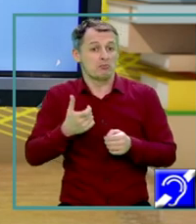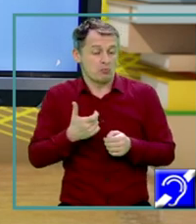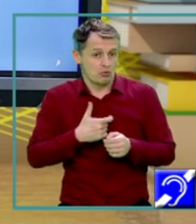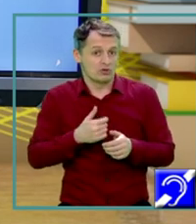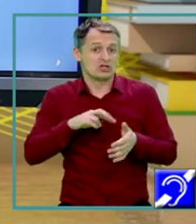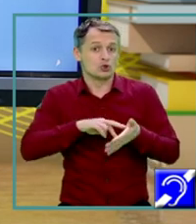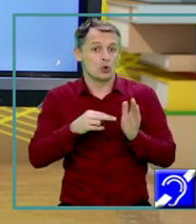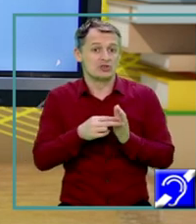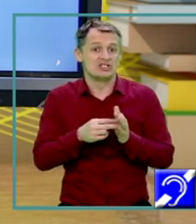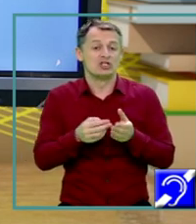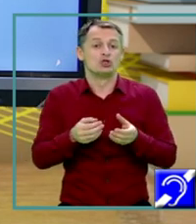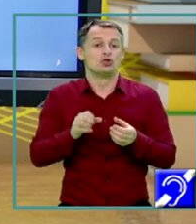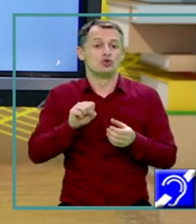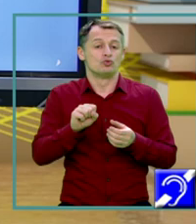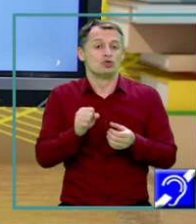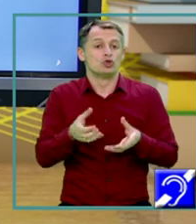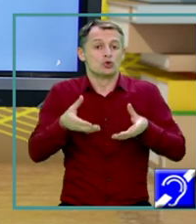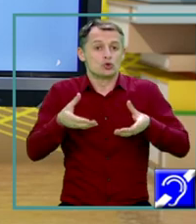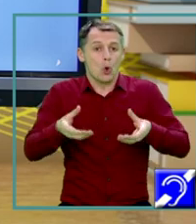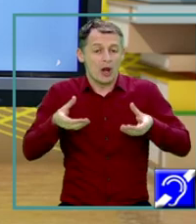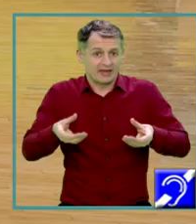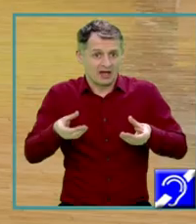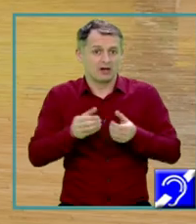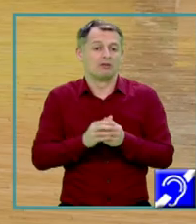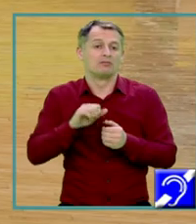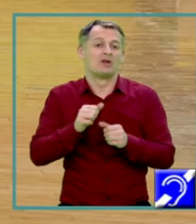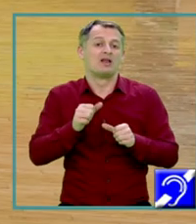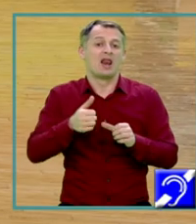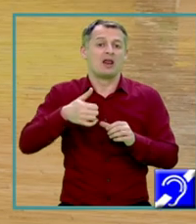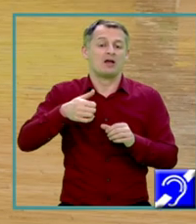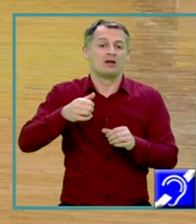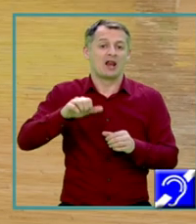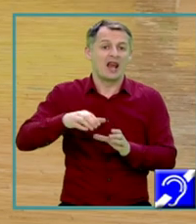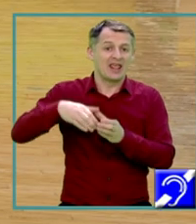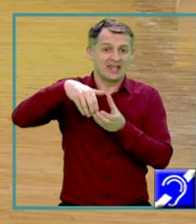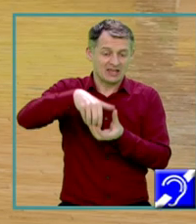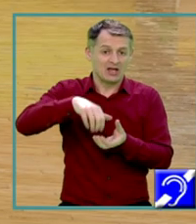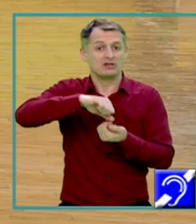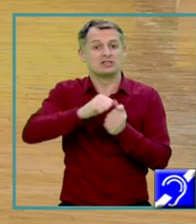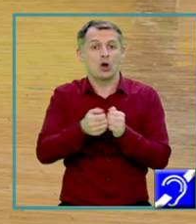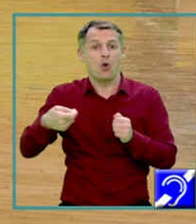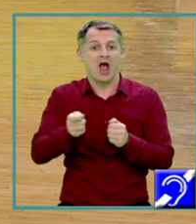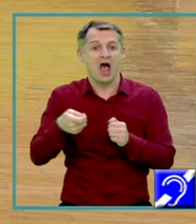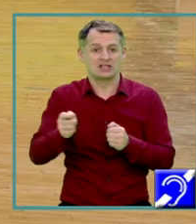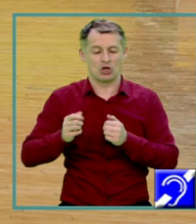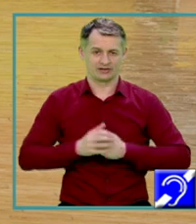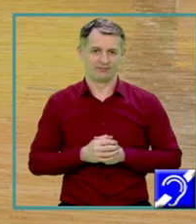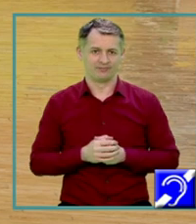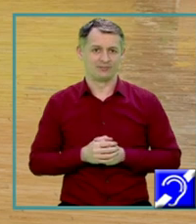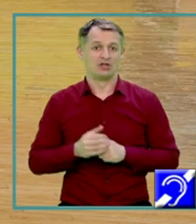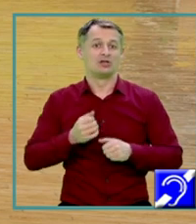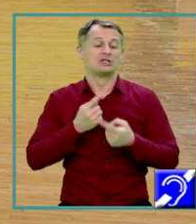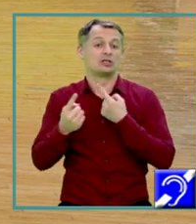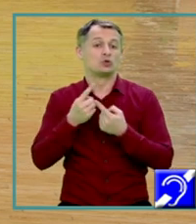soluții solide, lichide și gazoase. Soluțiile lichide sunt cele mai numeroase, iar discuția noastră se